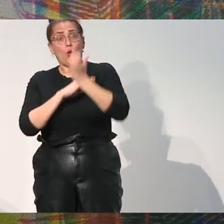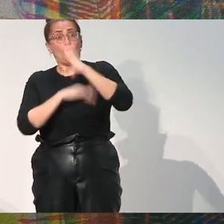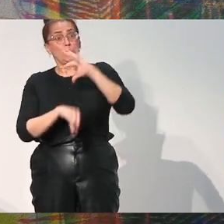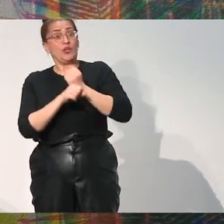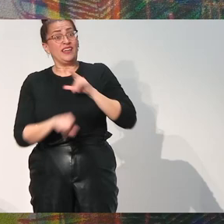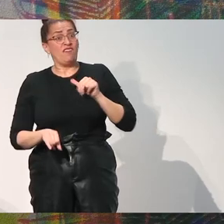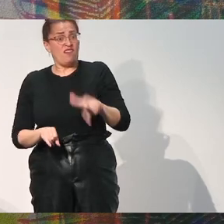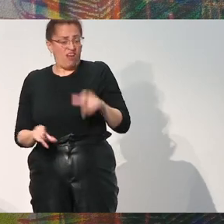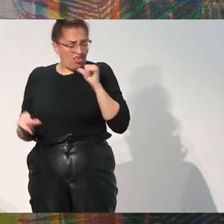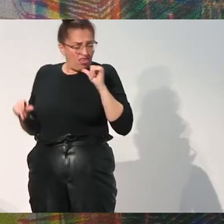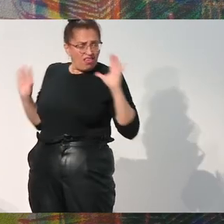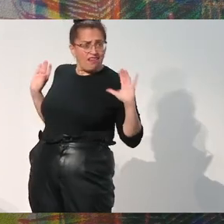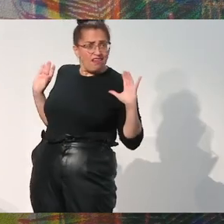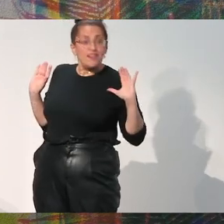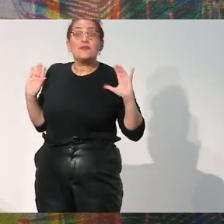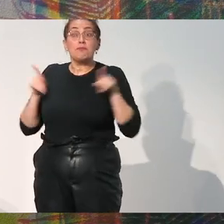temps le projet